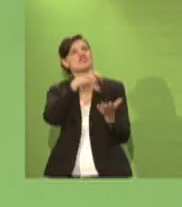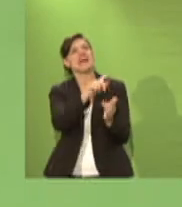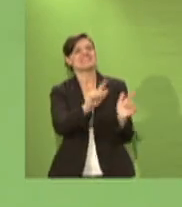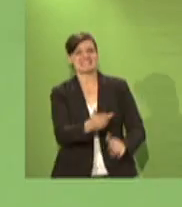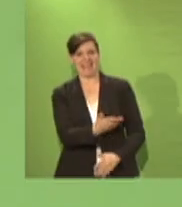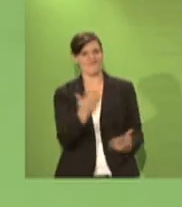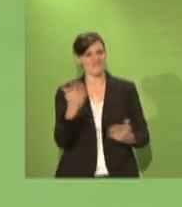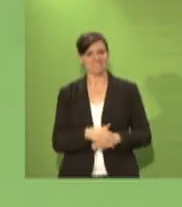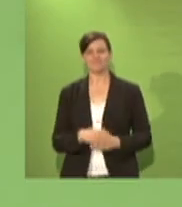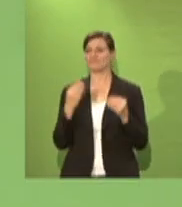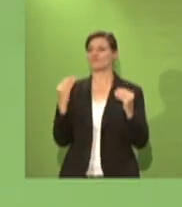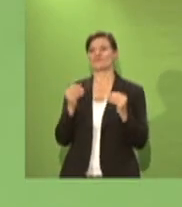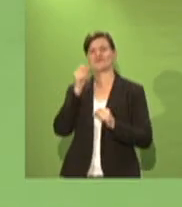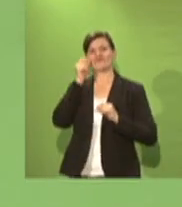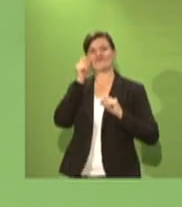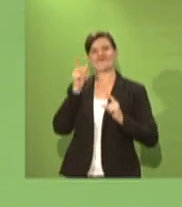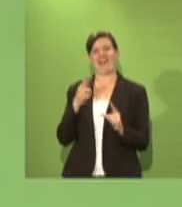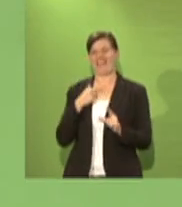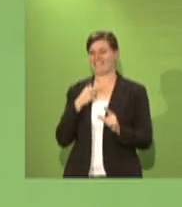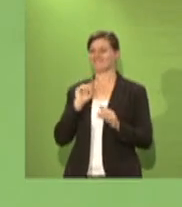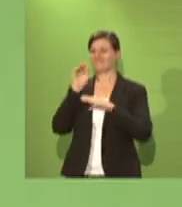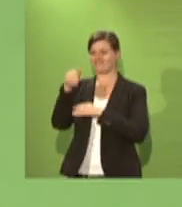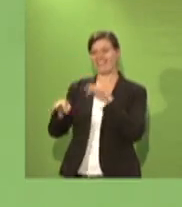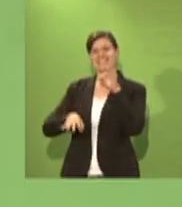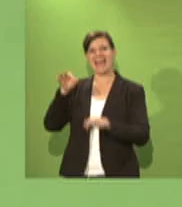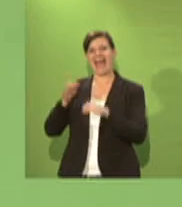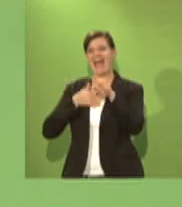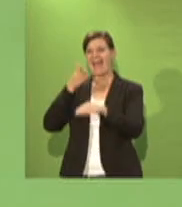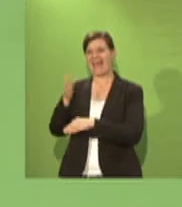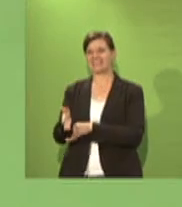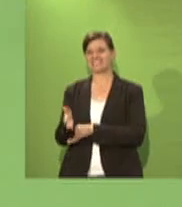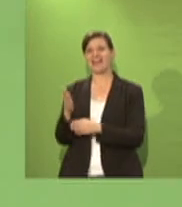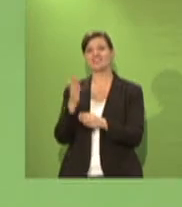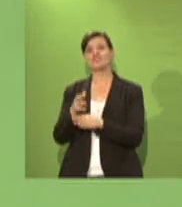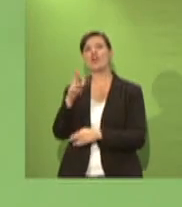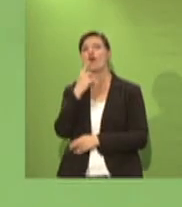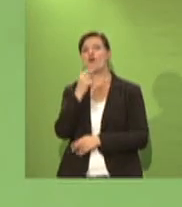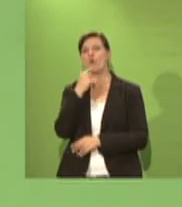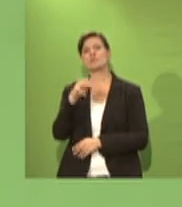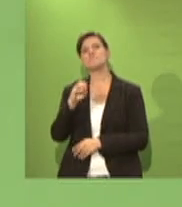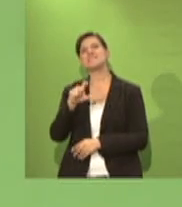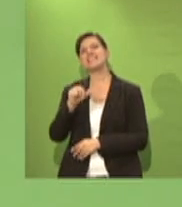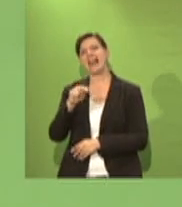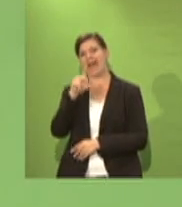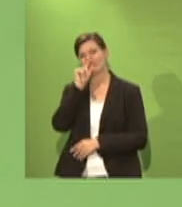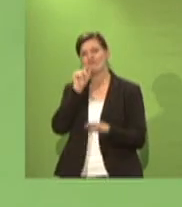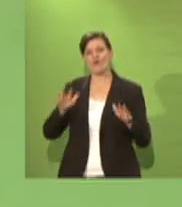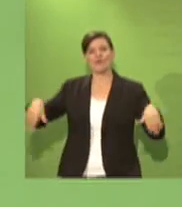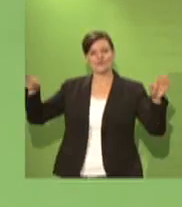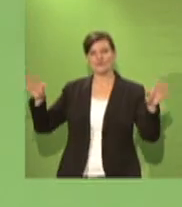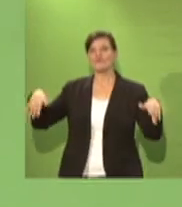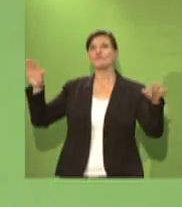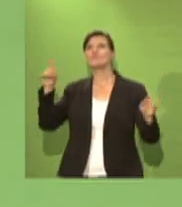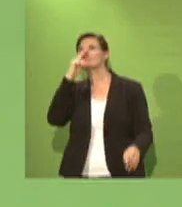Beispiel aufstehe und gehe in meinen Garten, dann fliegt oft der rote Milan über mir, weil der da Nahrung sucht, direkt